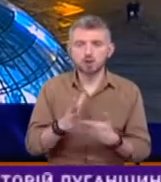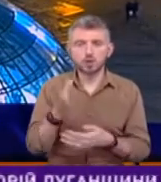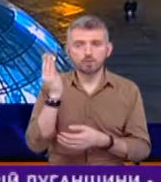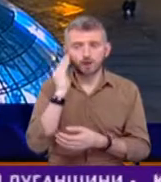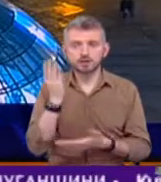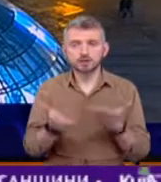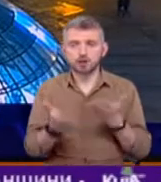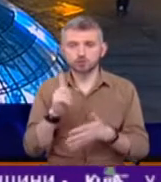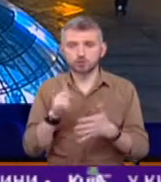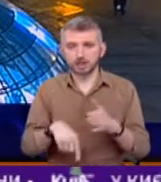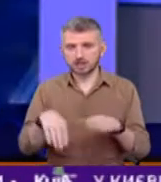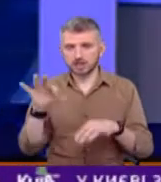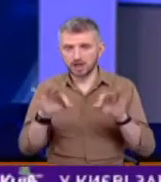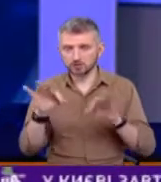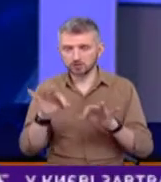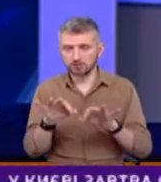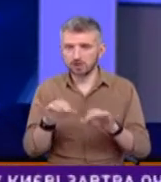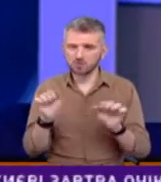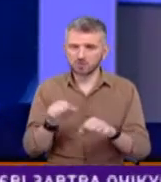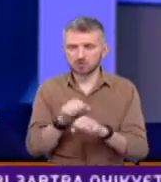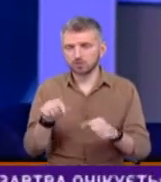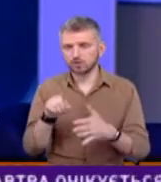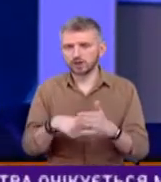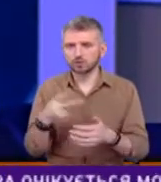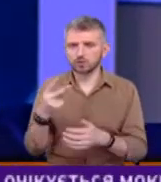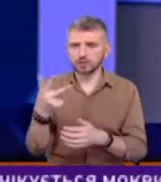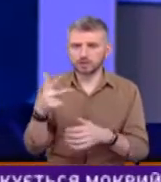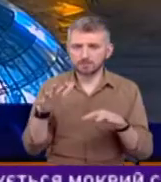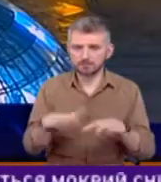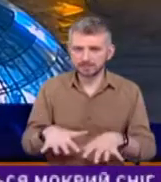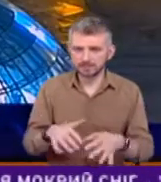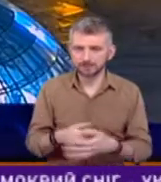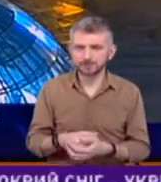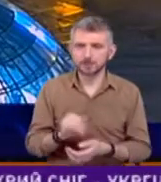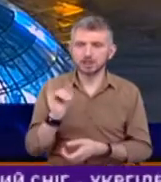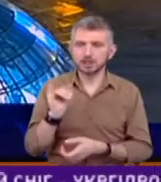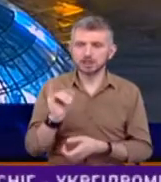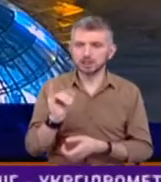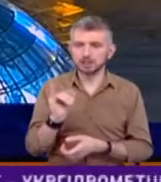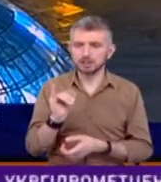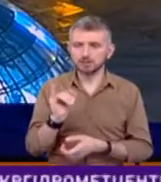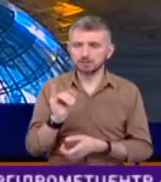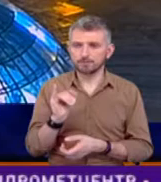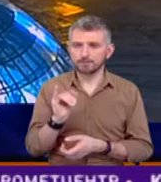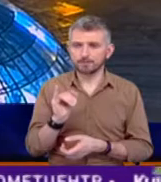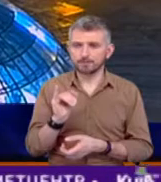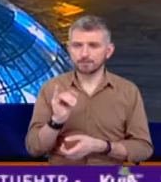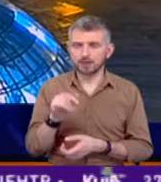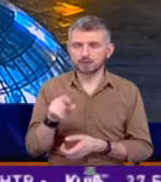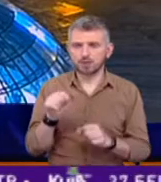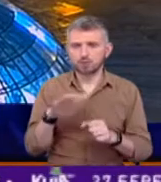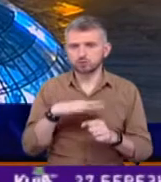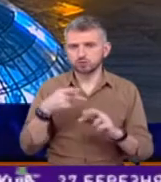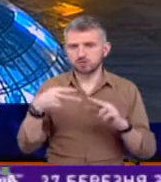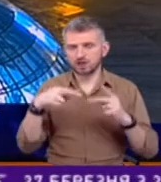ну, якщо довіряти рейтингу, наскільки можна це довіряти, там друга, третя позиція, і варіанти там можуть бути